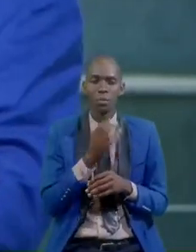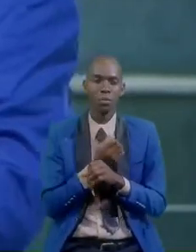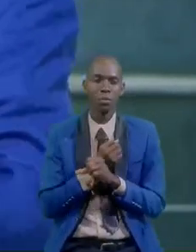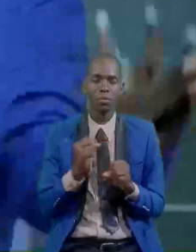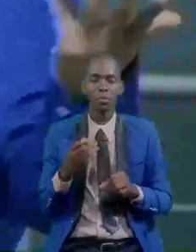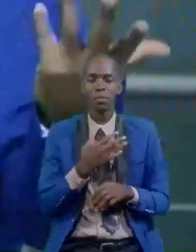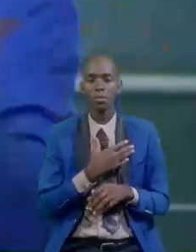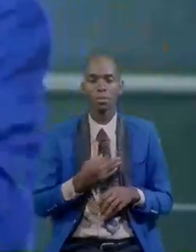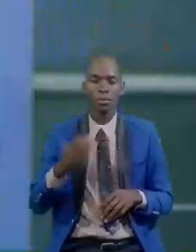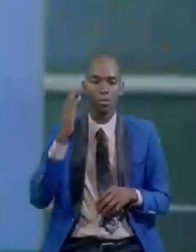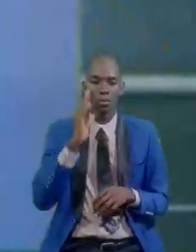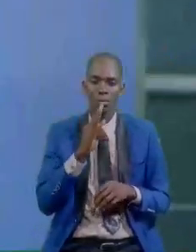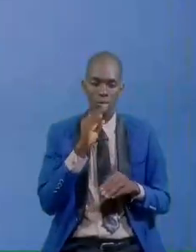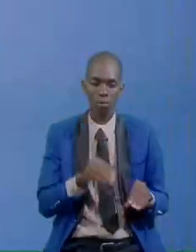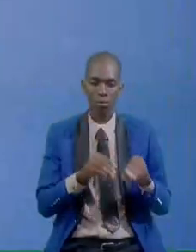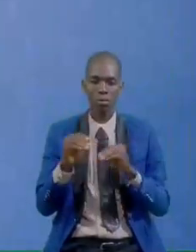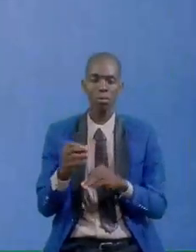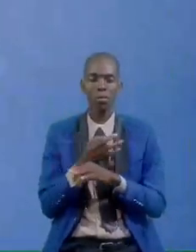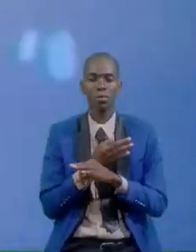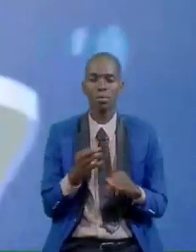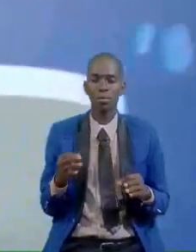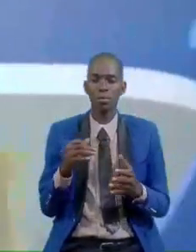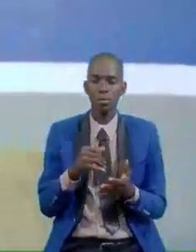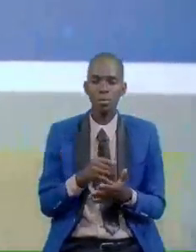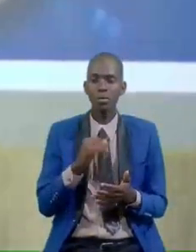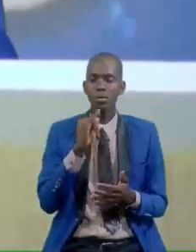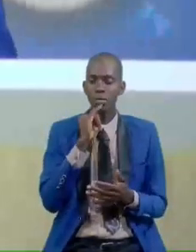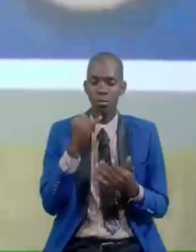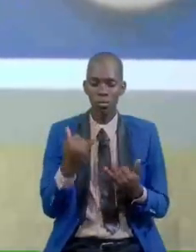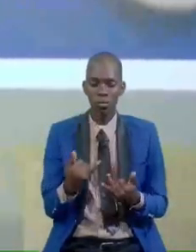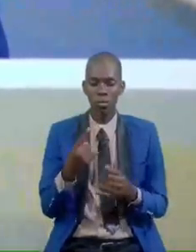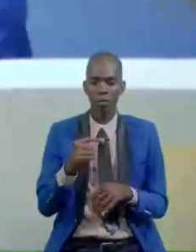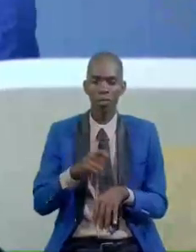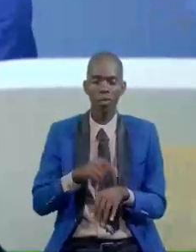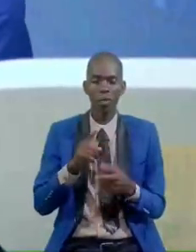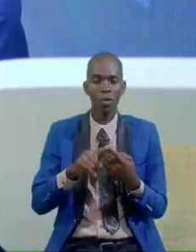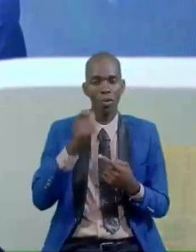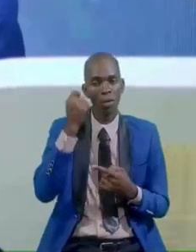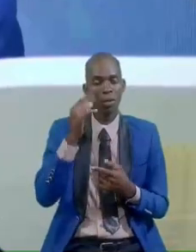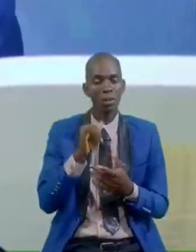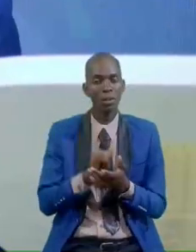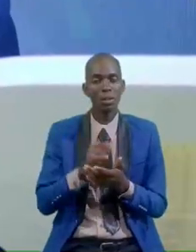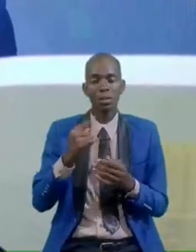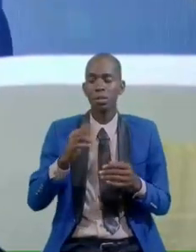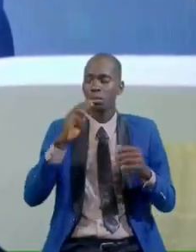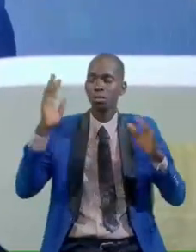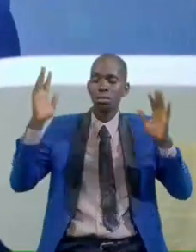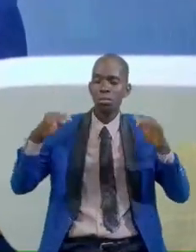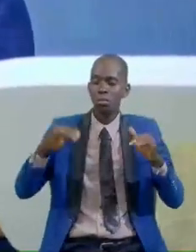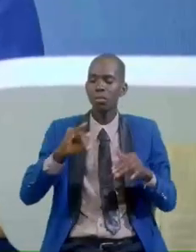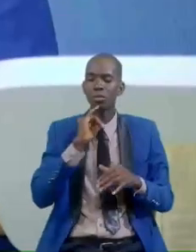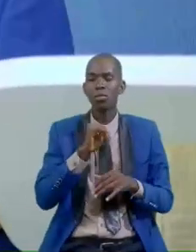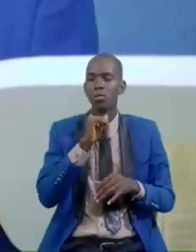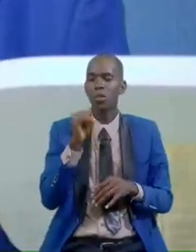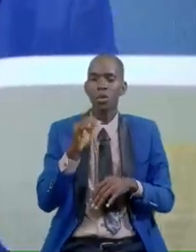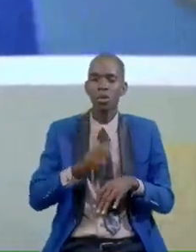sauvé, sera affranchi. Il est temps donc de comprendre que la pluie, ce n'est pas la